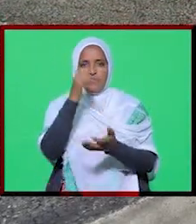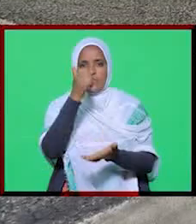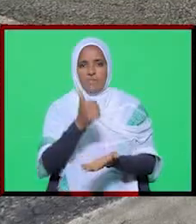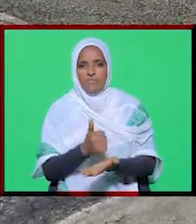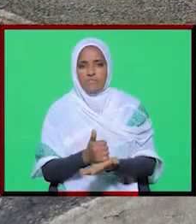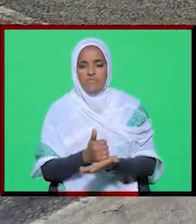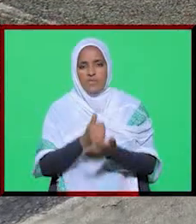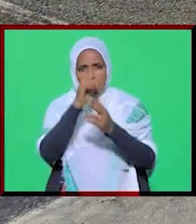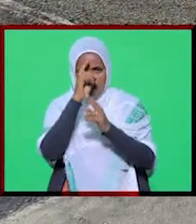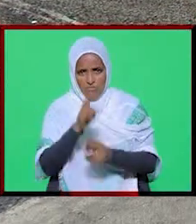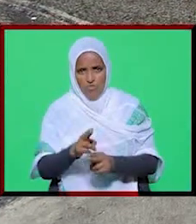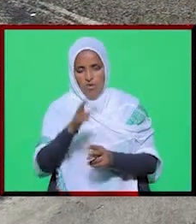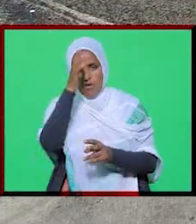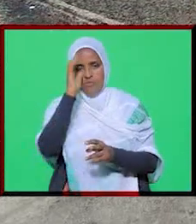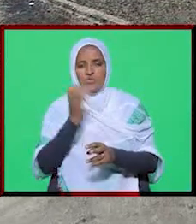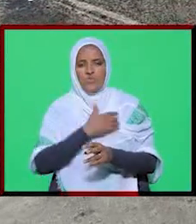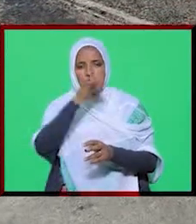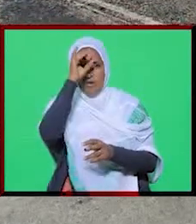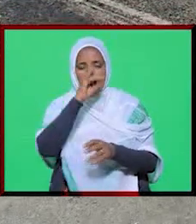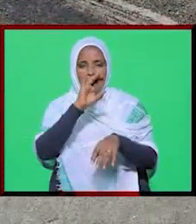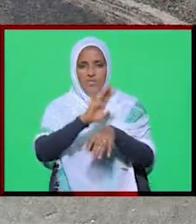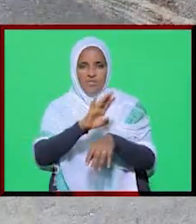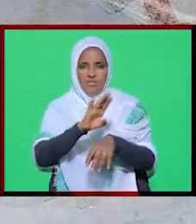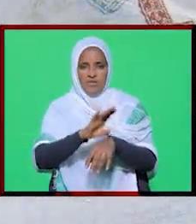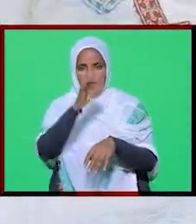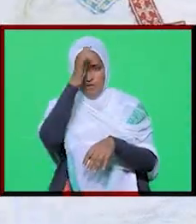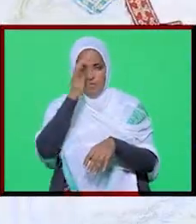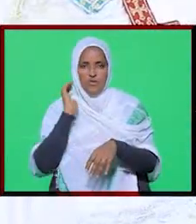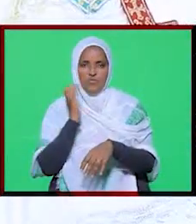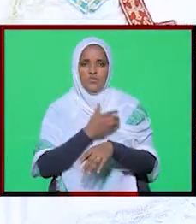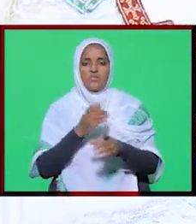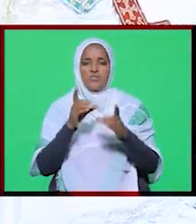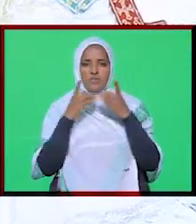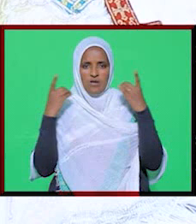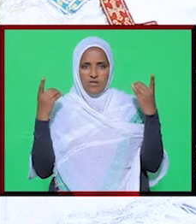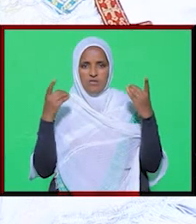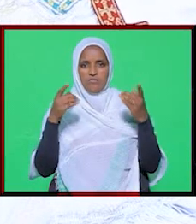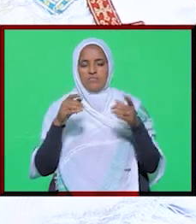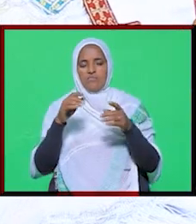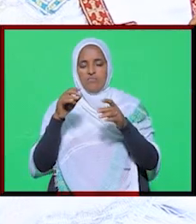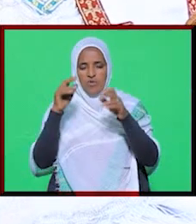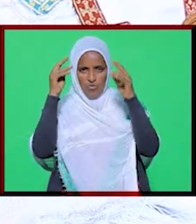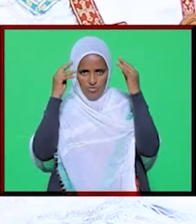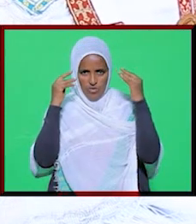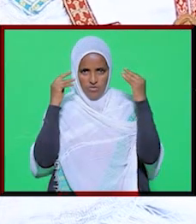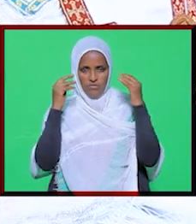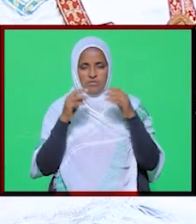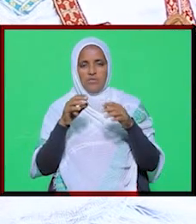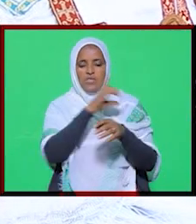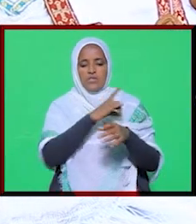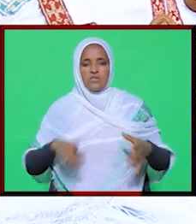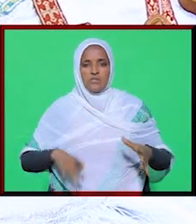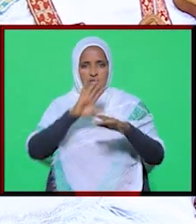አሜን ክቡራን አበው ሊቃውንተ ቤተክርስቲያን አባቶች ካህናት አበው መነኮሳት